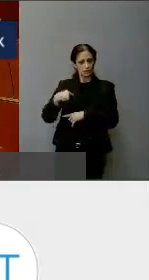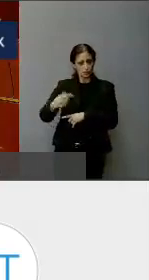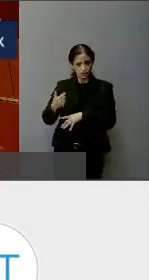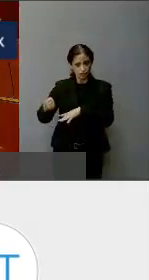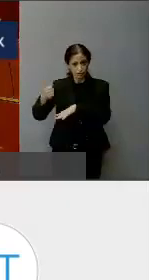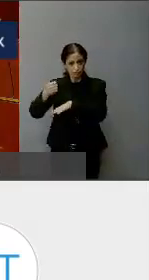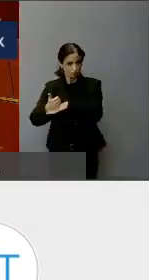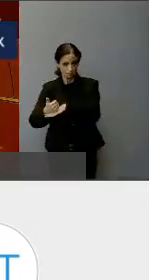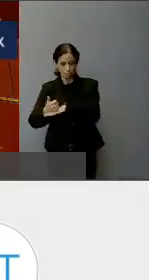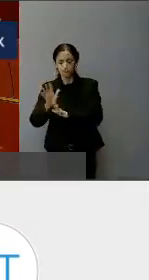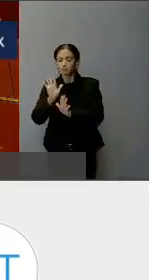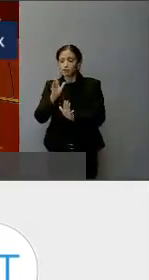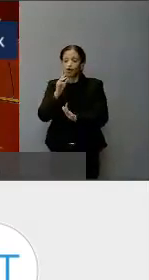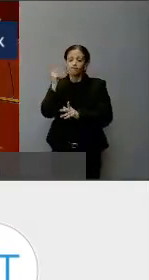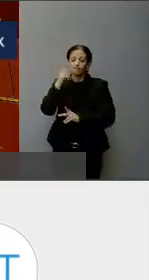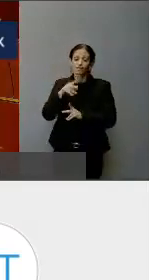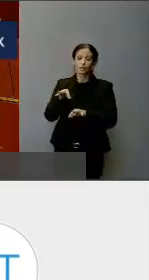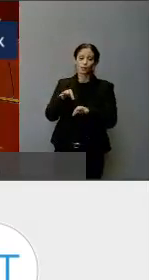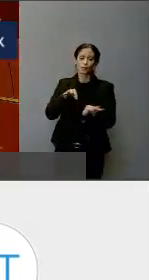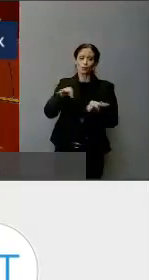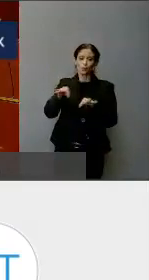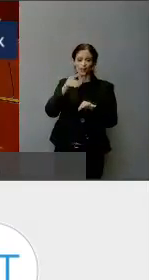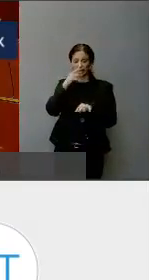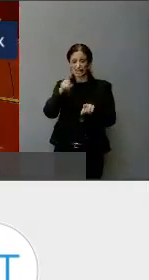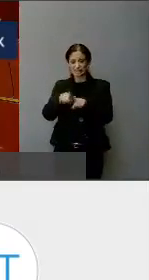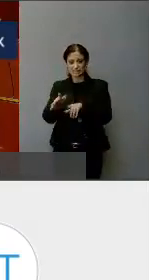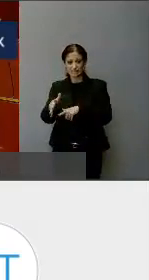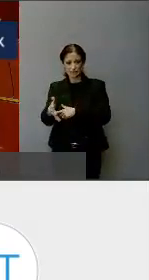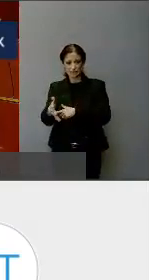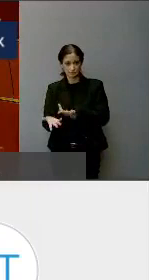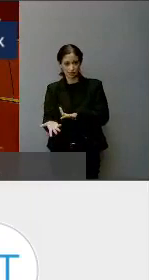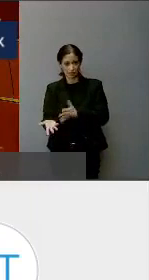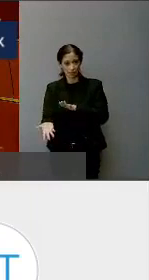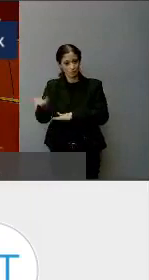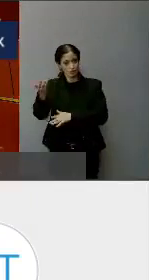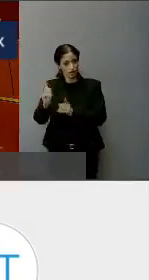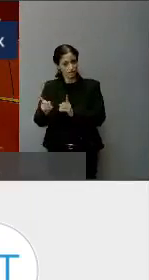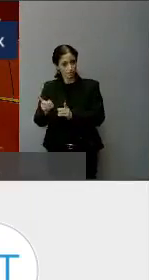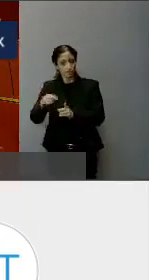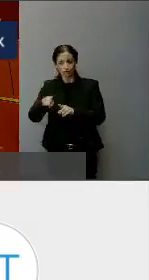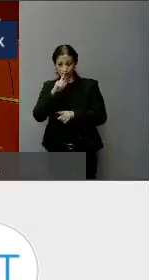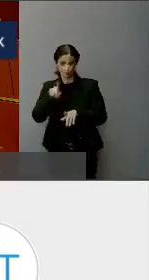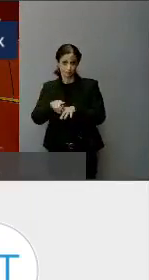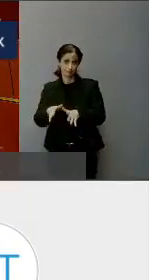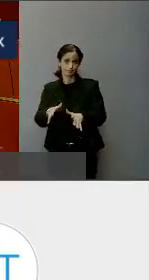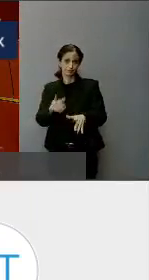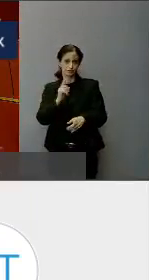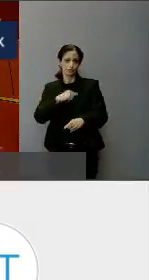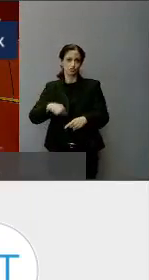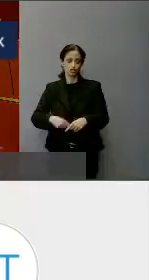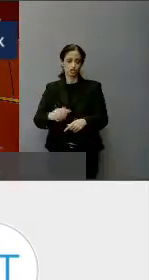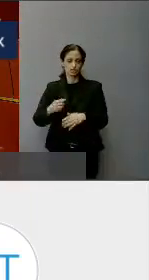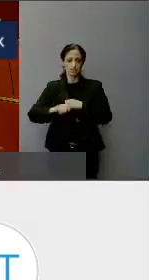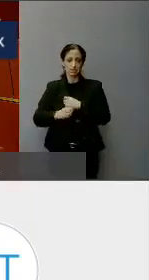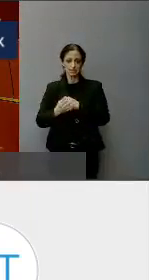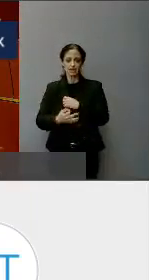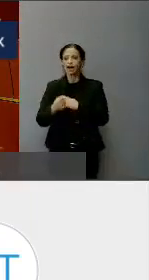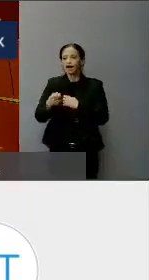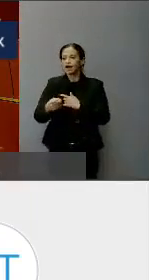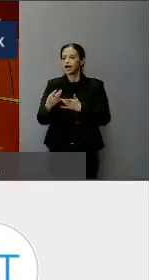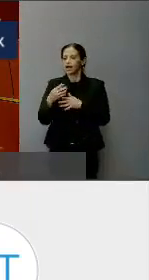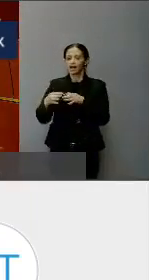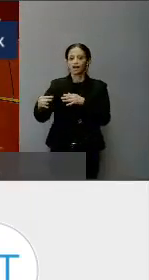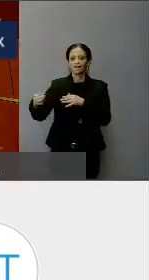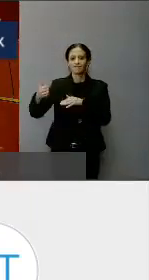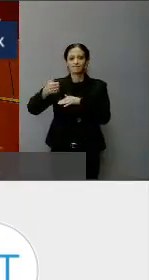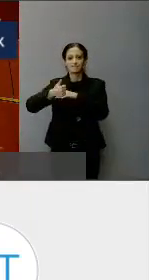maggioranza politica molto simile a quella del consiglio dedico questa maggioranza anzi la città metropolitana vede al vertice la stessa persona che